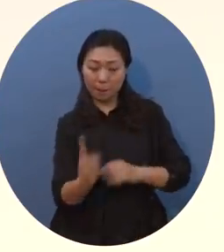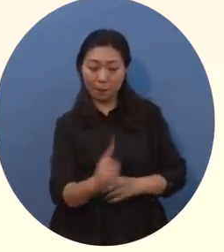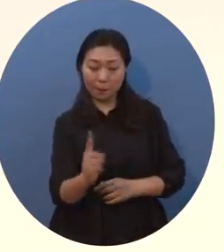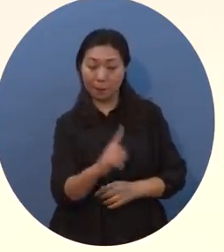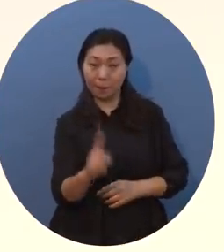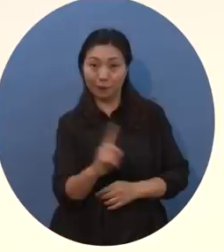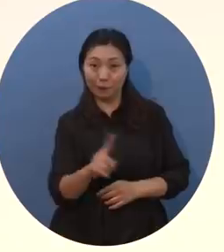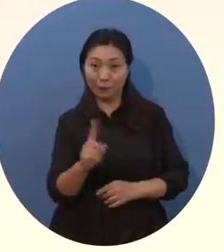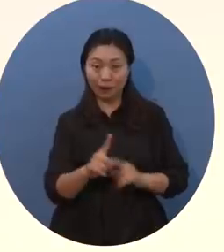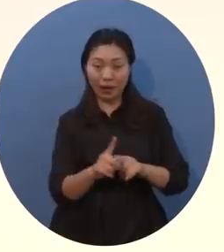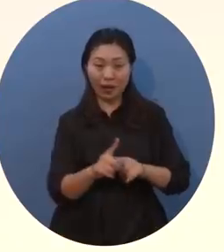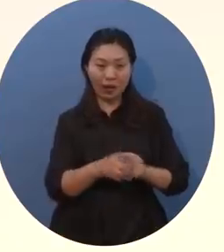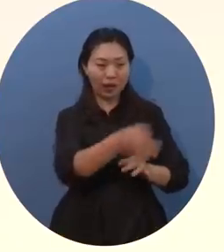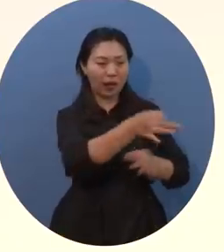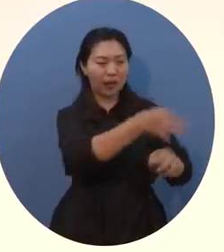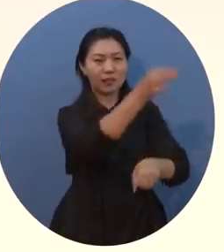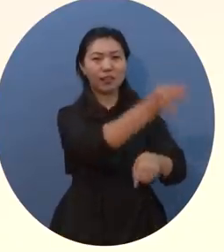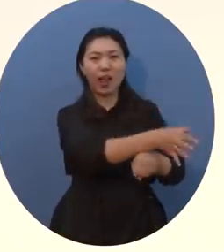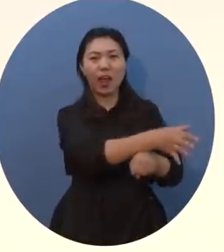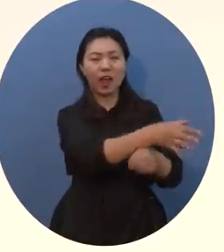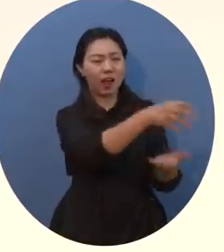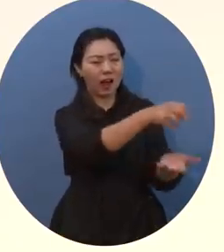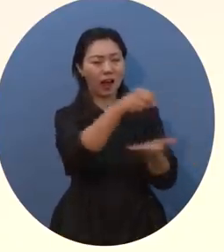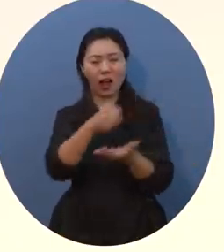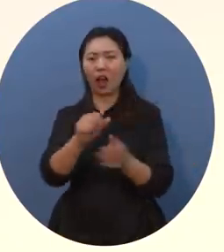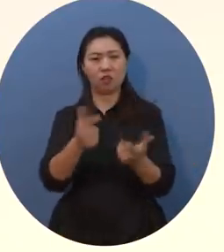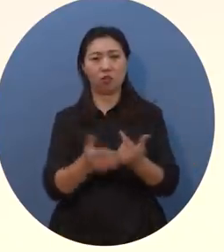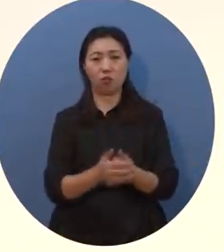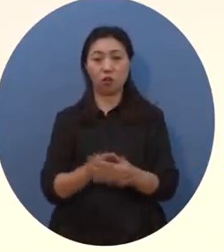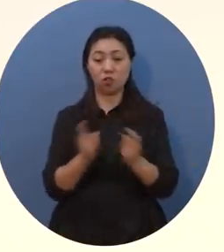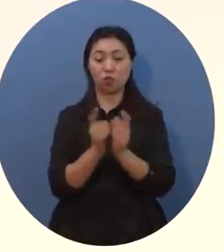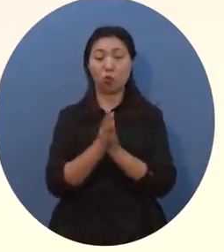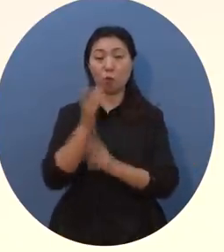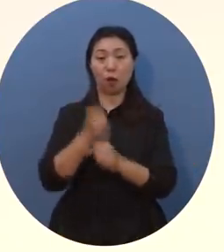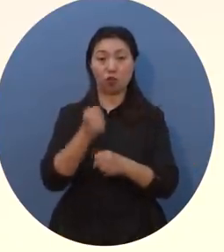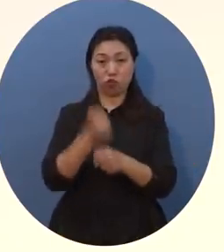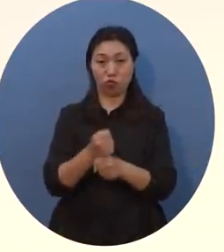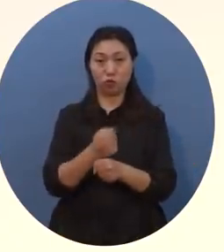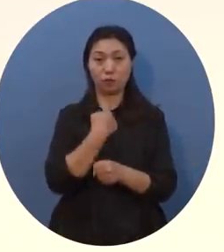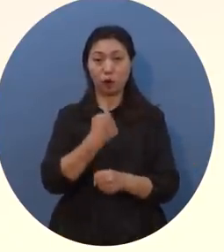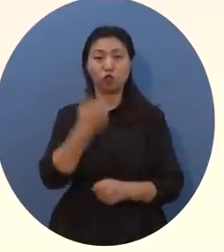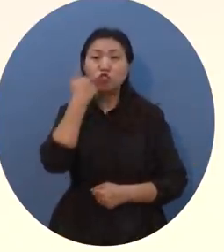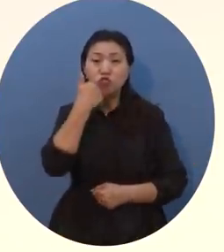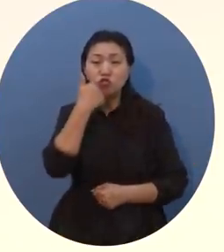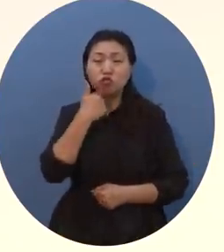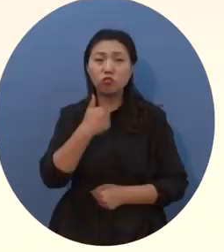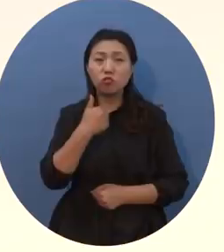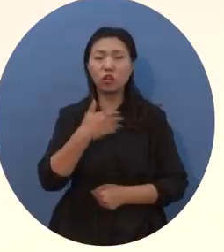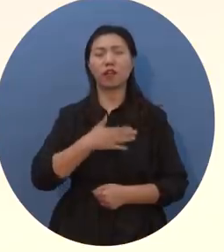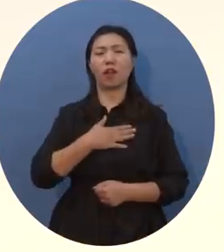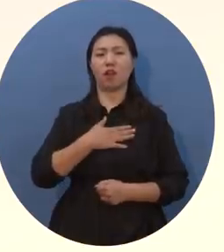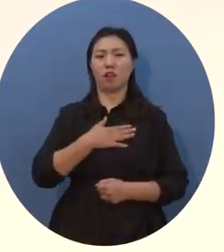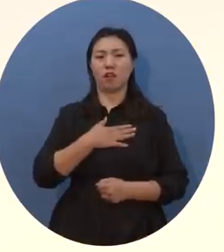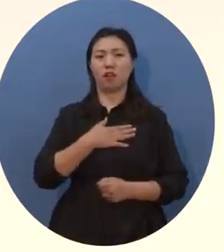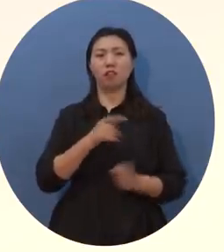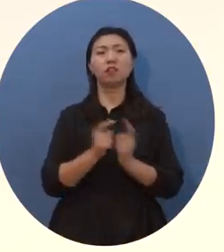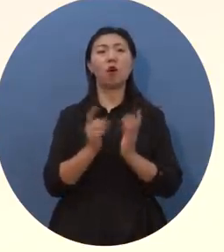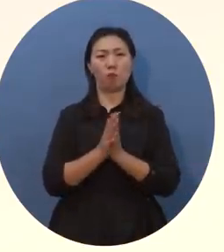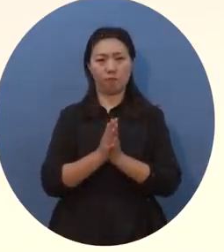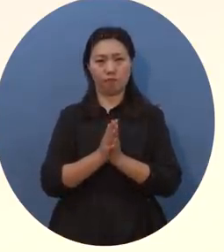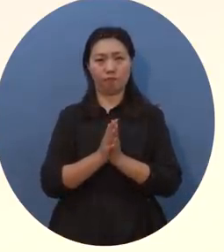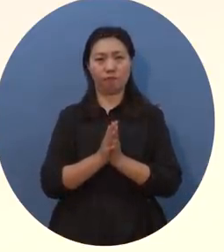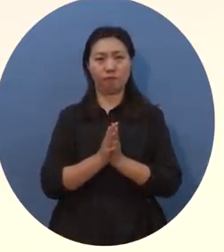팽이를 가게 가서 구입해가 안 쓰고 만들었었어요. 누가 만들어? 자기가.